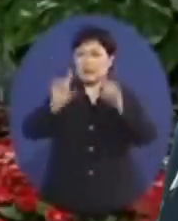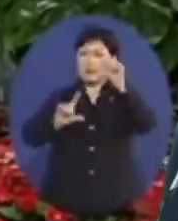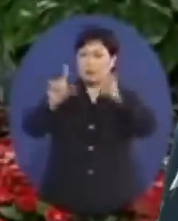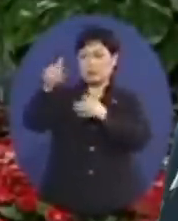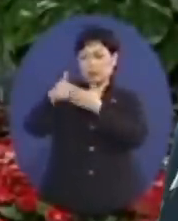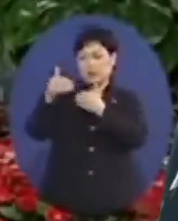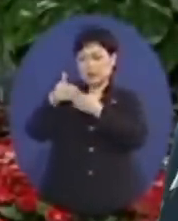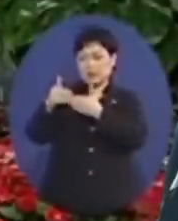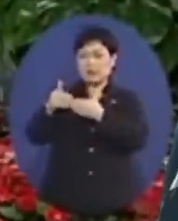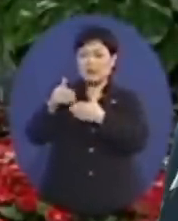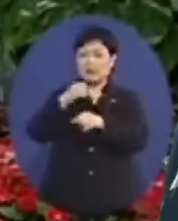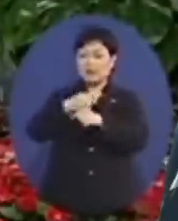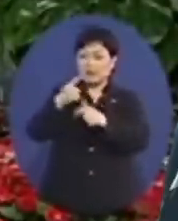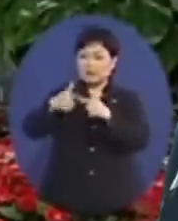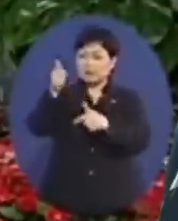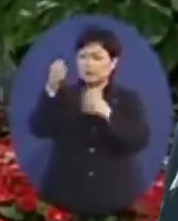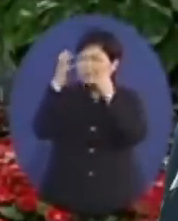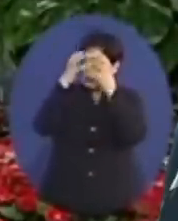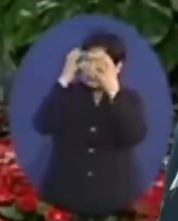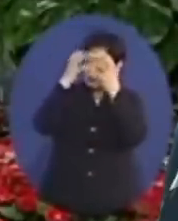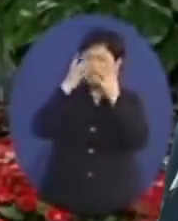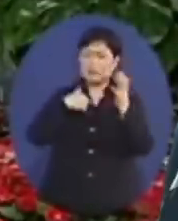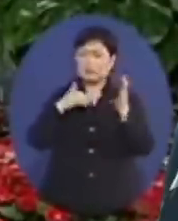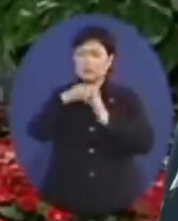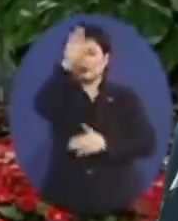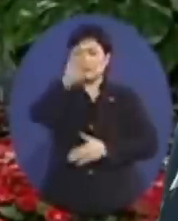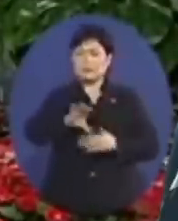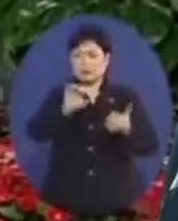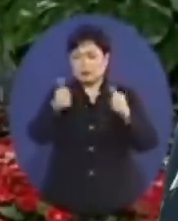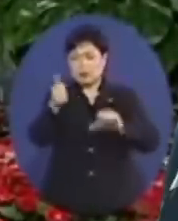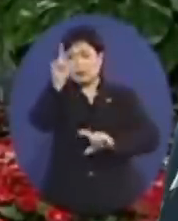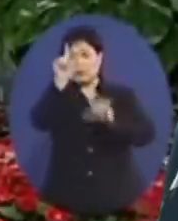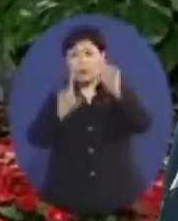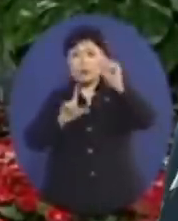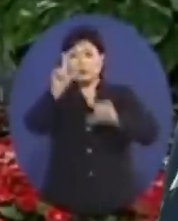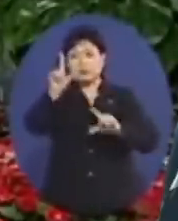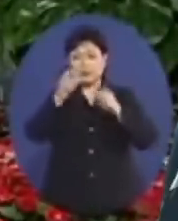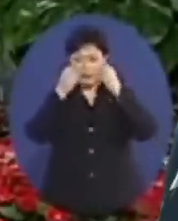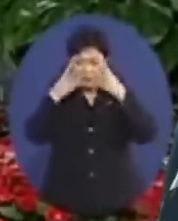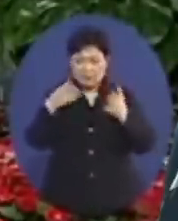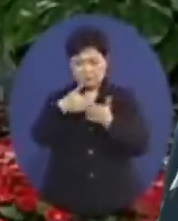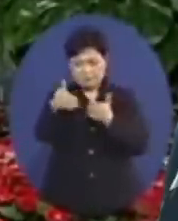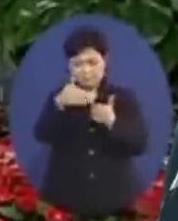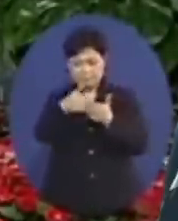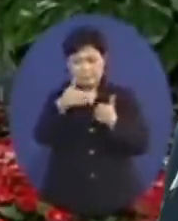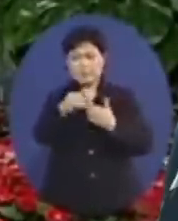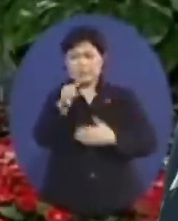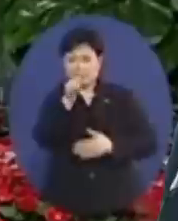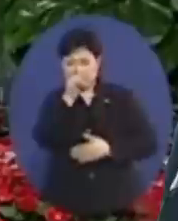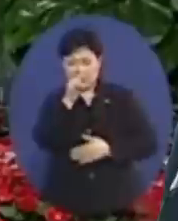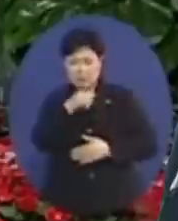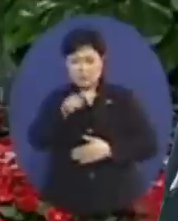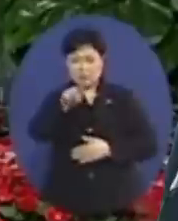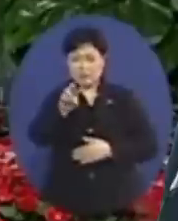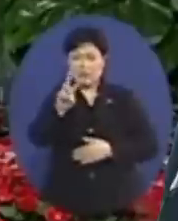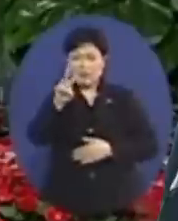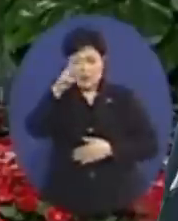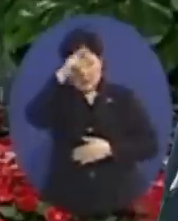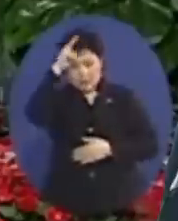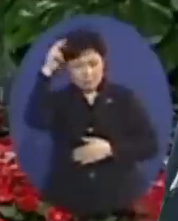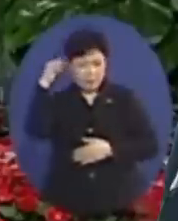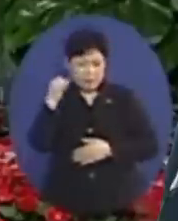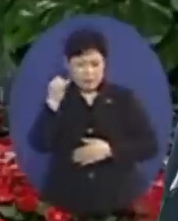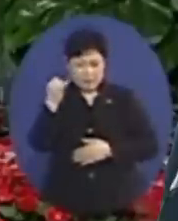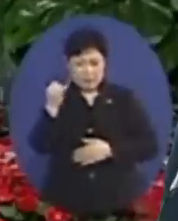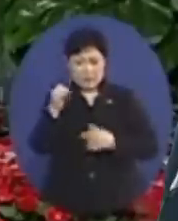그림을 보면 예수님이 고통당하시면서 십자가에서 돌아가시는 모습이 아주 생생하게 그려져 있습니다. 거기에는 마리아와